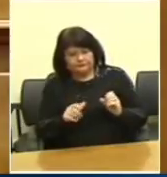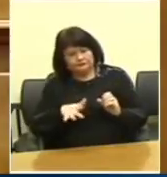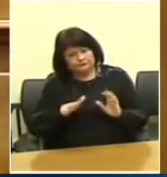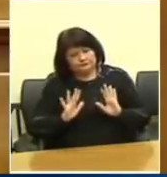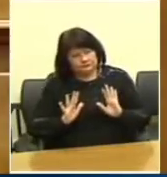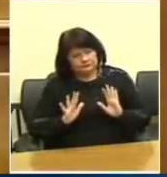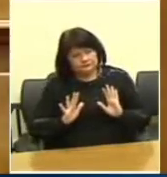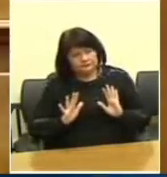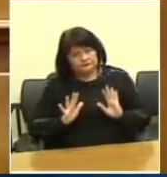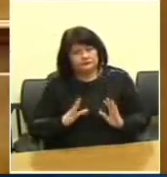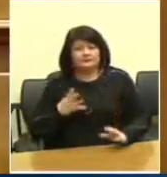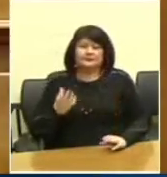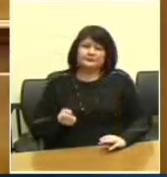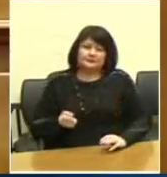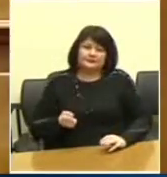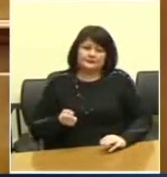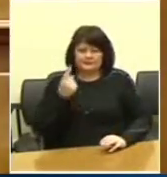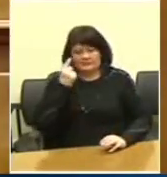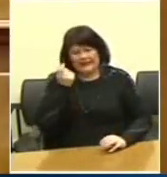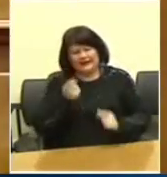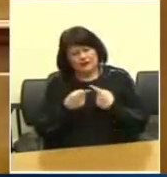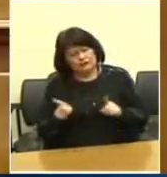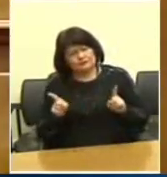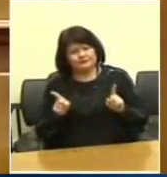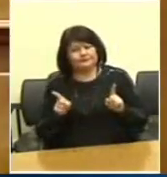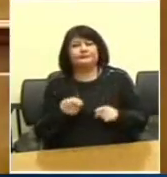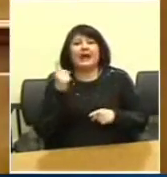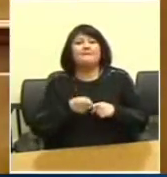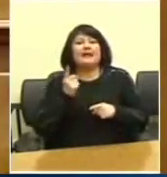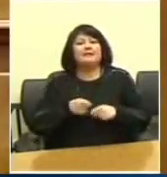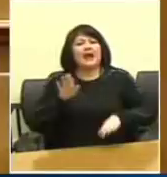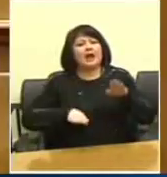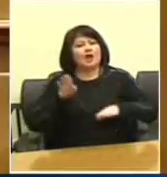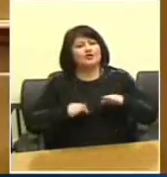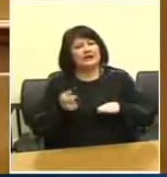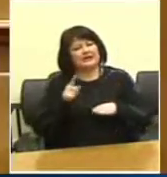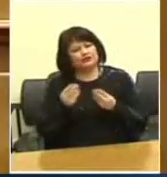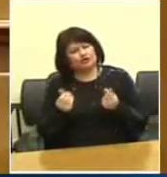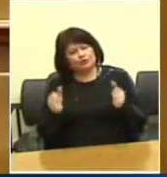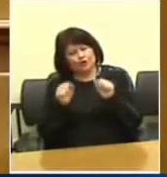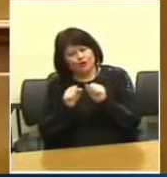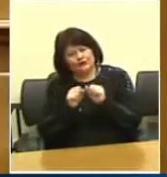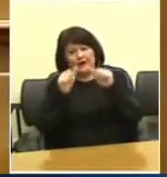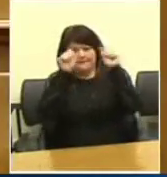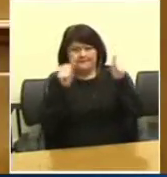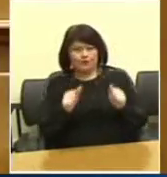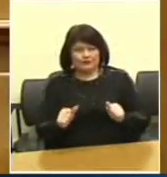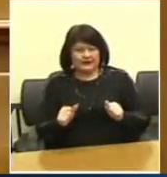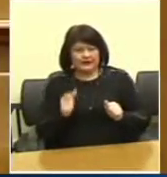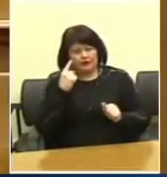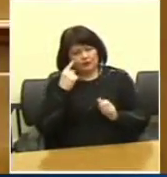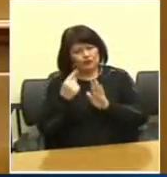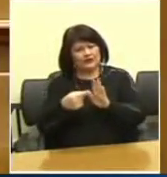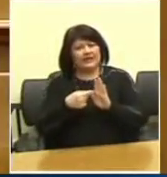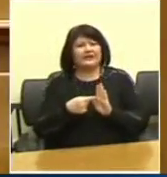την πιθανότητα να υπάρχει μια απόκληση από την απλή αναλογική, αλλά ένα μοντέλο αντιπροσωπευτικότητας της